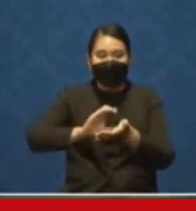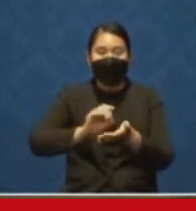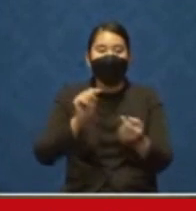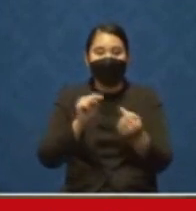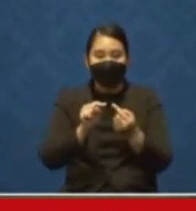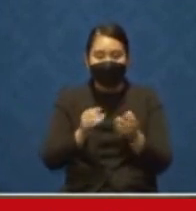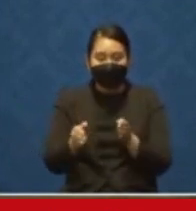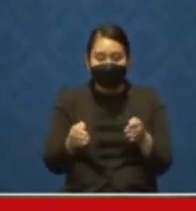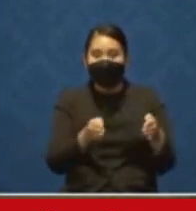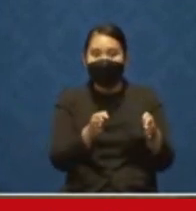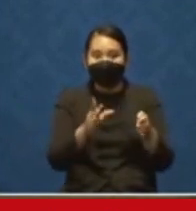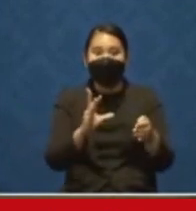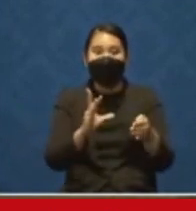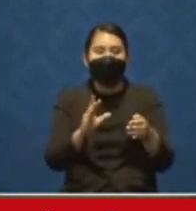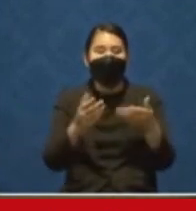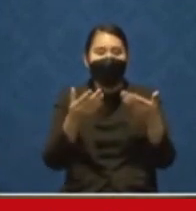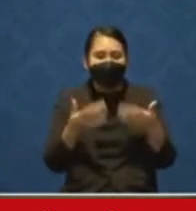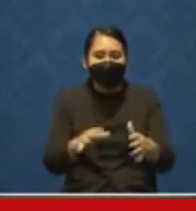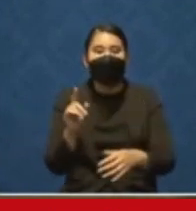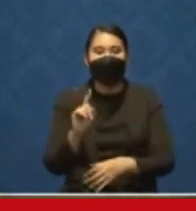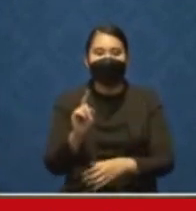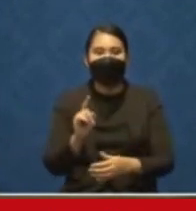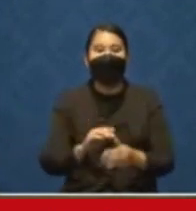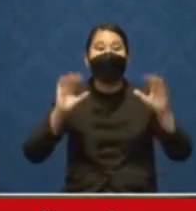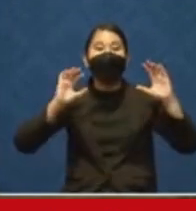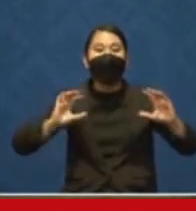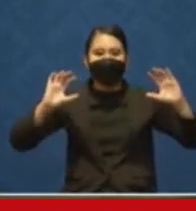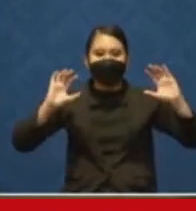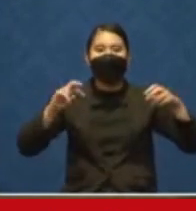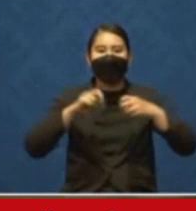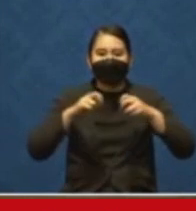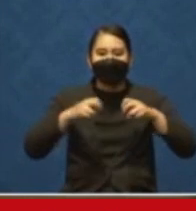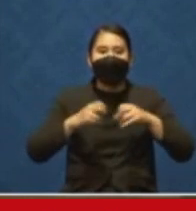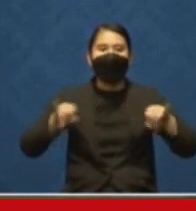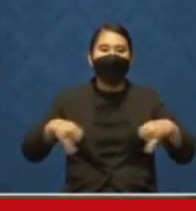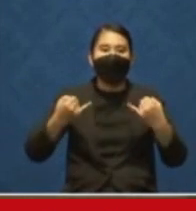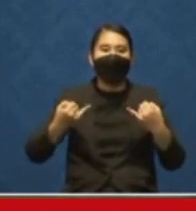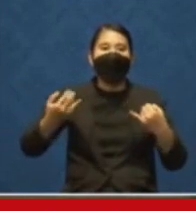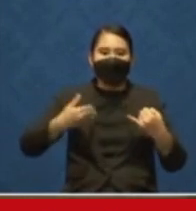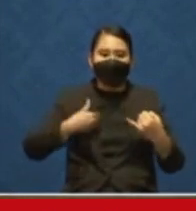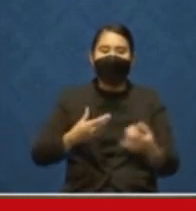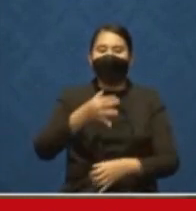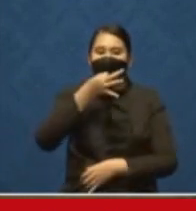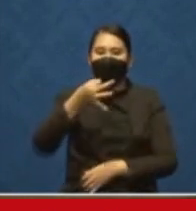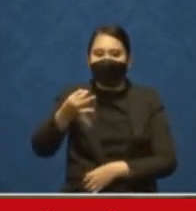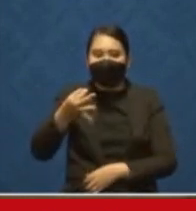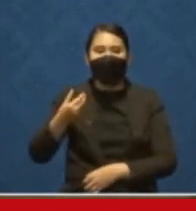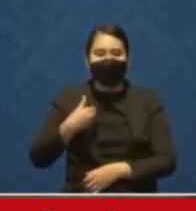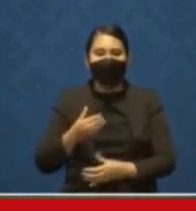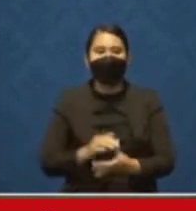10-20ปีแล้วล่ะแต่บริษัทเอกชนก็จะร่วมทุนกันสร้างบ่อบำบัด